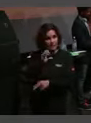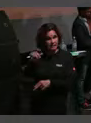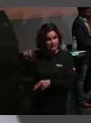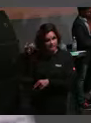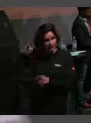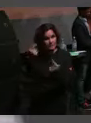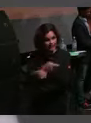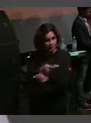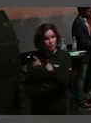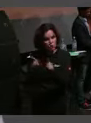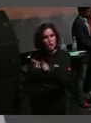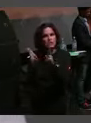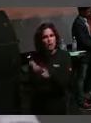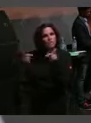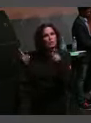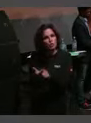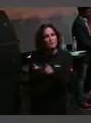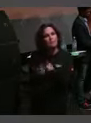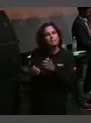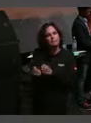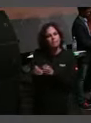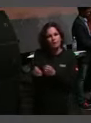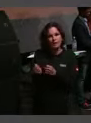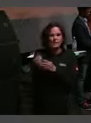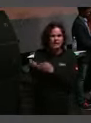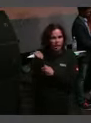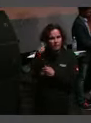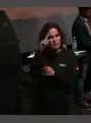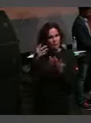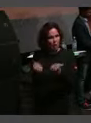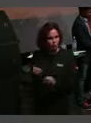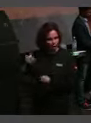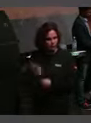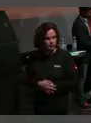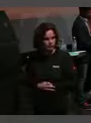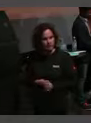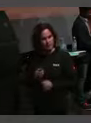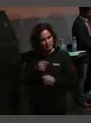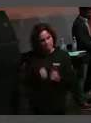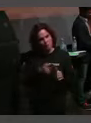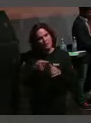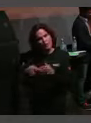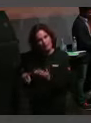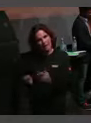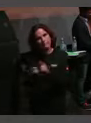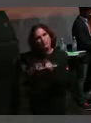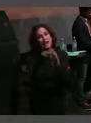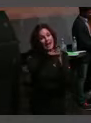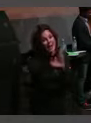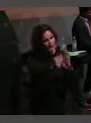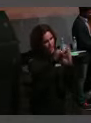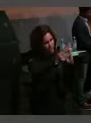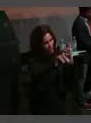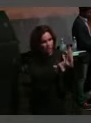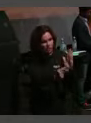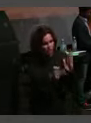samme kuttene, men beholdt kraften. Så jeg trenger ikke å si det på nytt, men det ikke noe tvil om at vi må prioritere, og da må vi også endre regelverket, så det kan